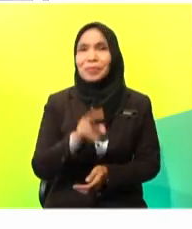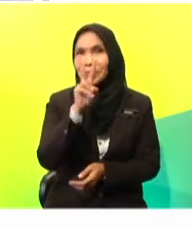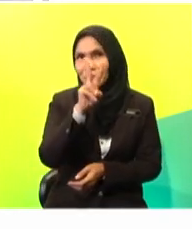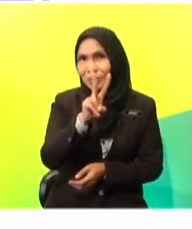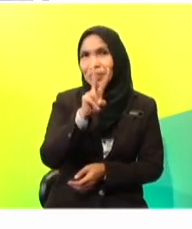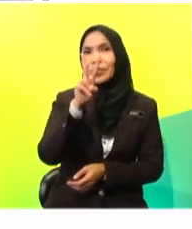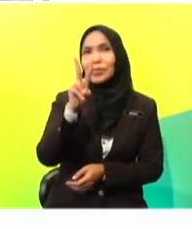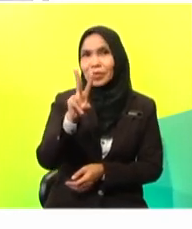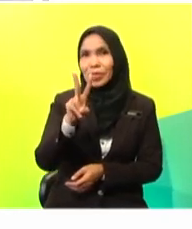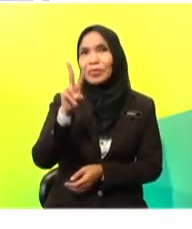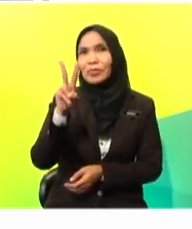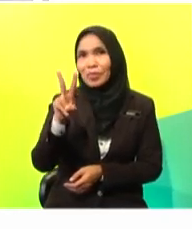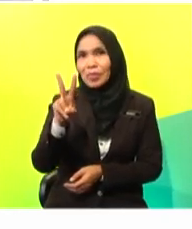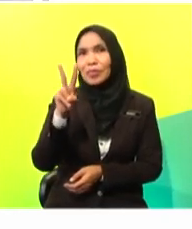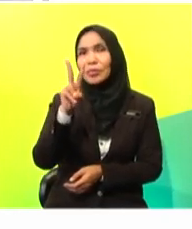Wiwik